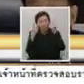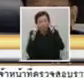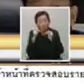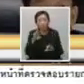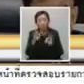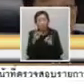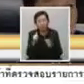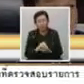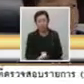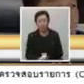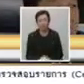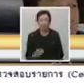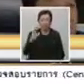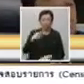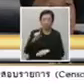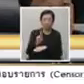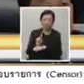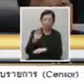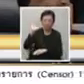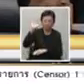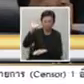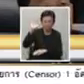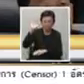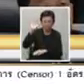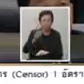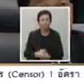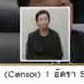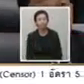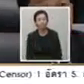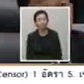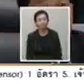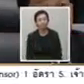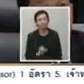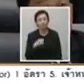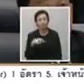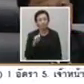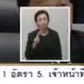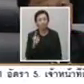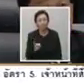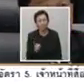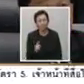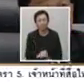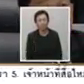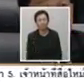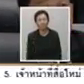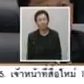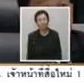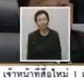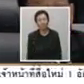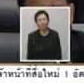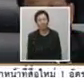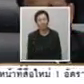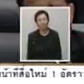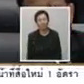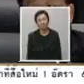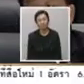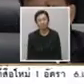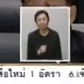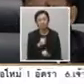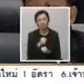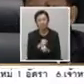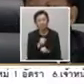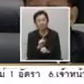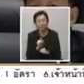ย ท่านประธานค่ะ นะแล้วก็ท่านทำงาน ท่านประธานค่ะ จบล.จริงๆนะครับ ท่าน ค ือ เ ดี๋ยว ทำงาน